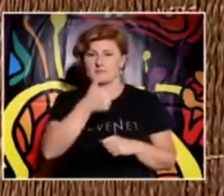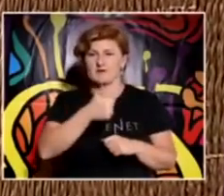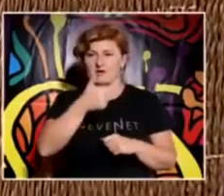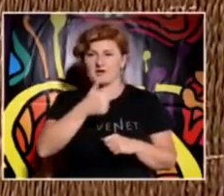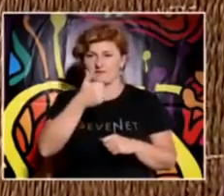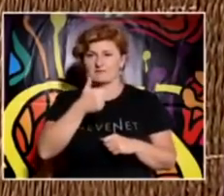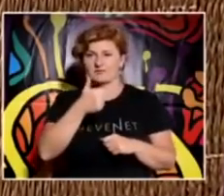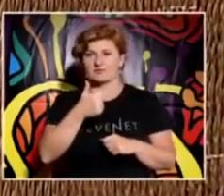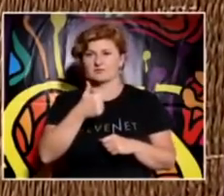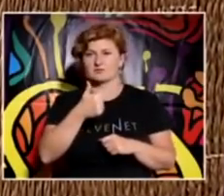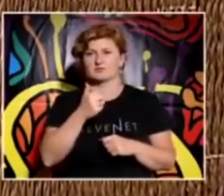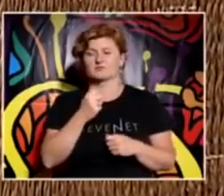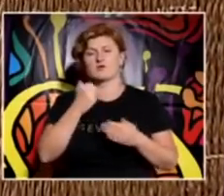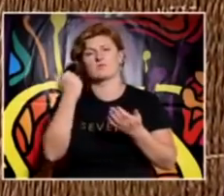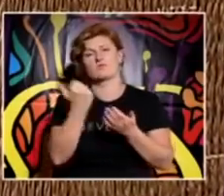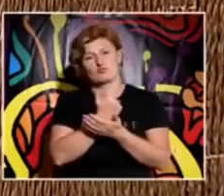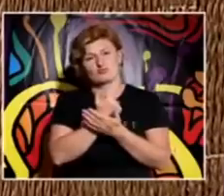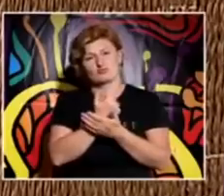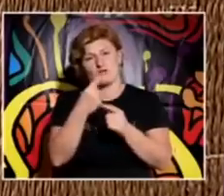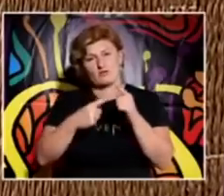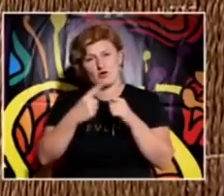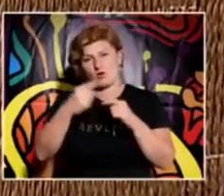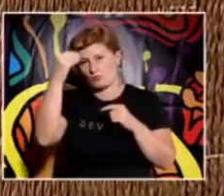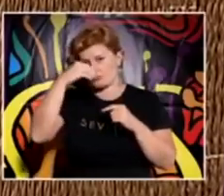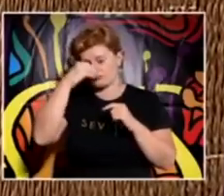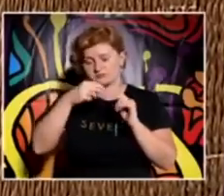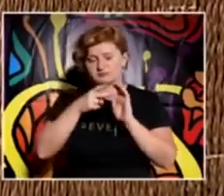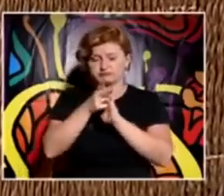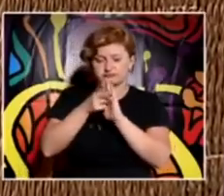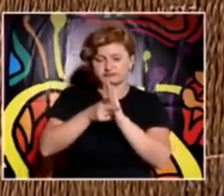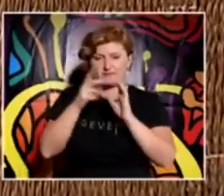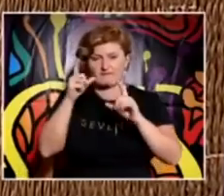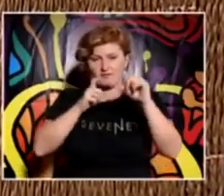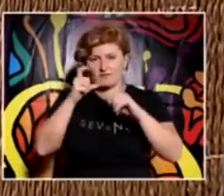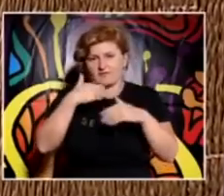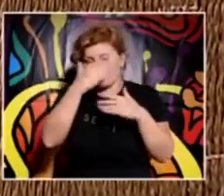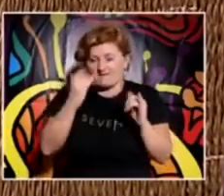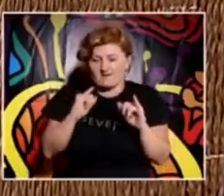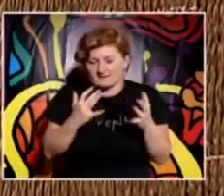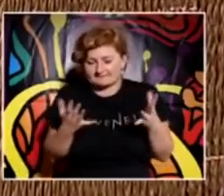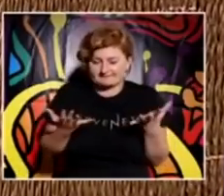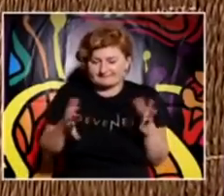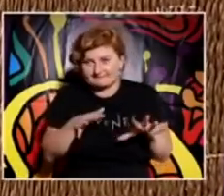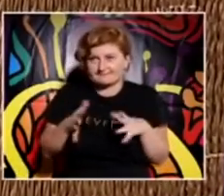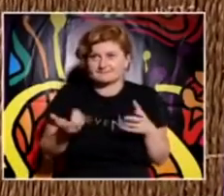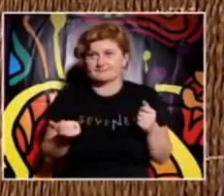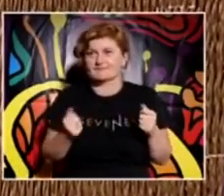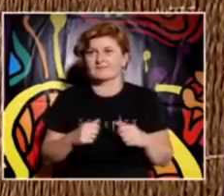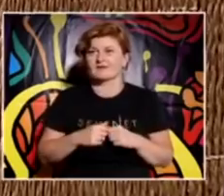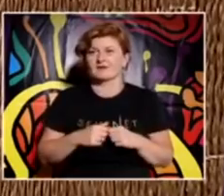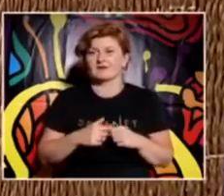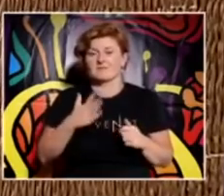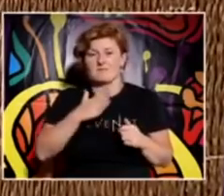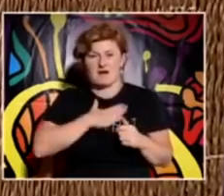muszę jednak uczyć się trochę w fotografii i wideo. Nie bardzo wiedziałam, jak się za to zabrać. Miałam jakiś takich ziomeczków